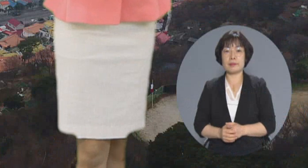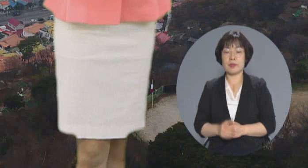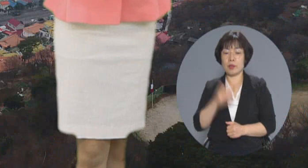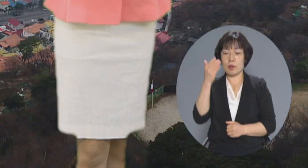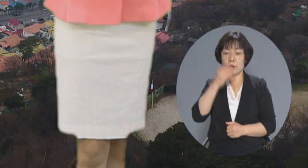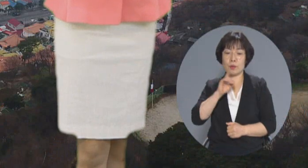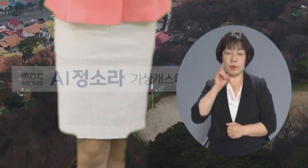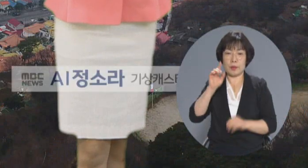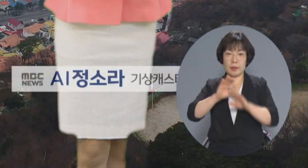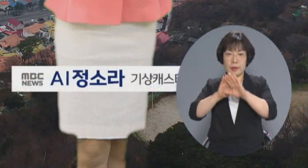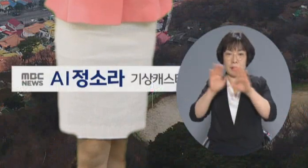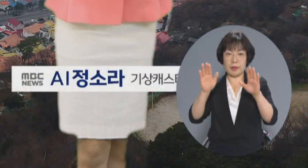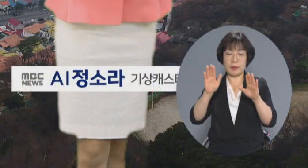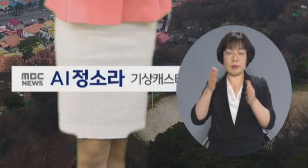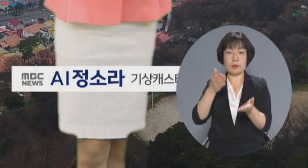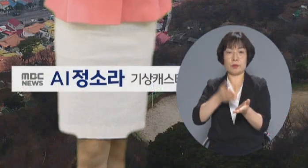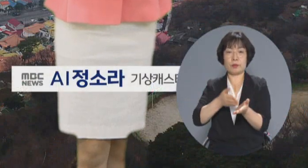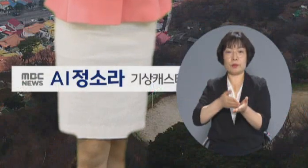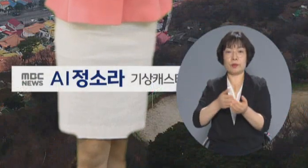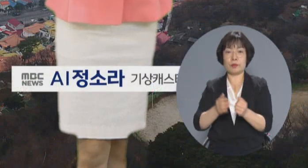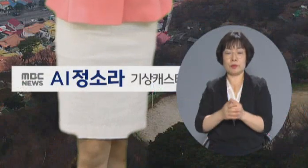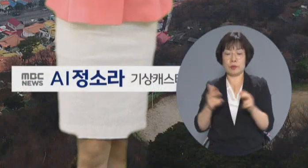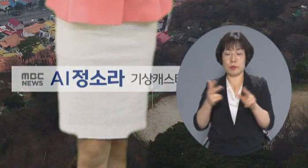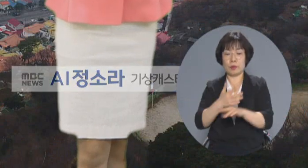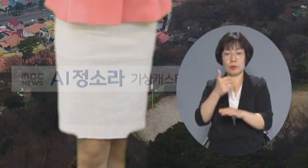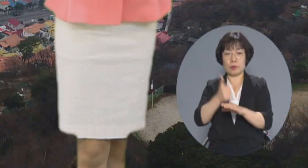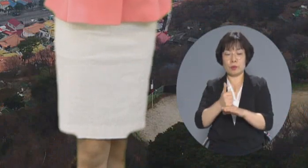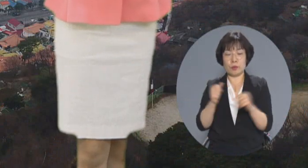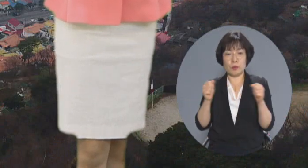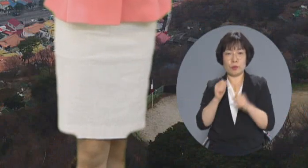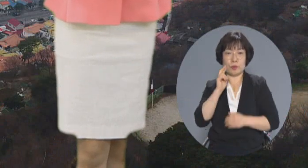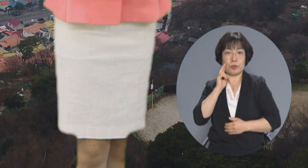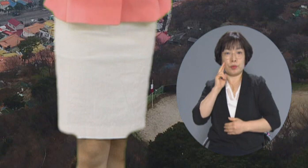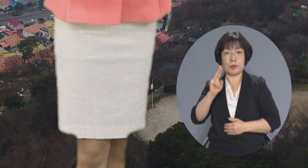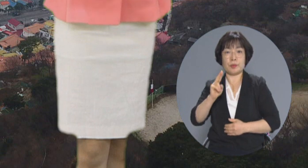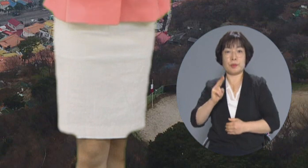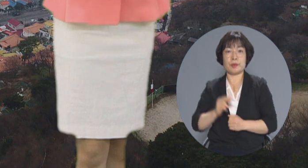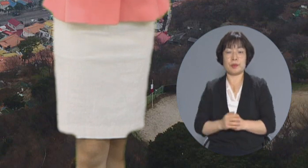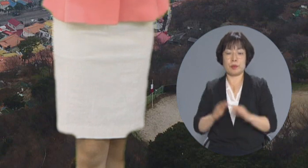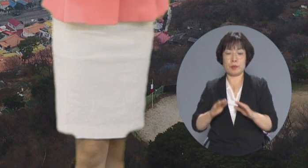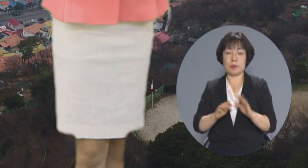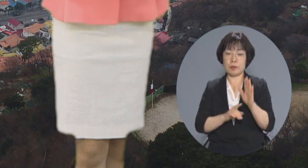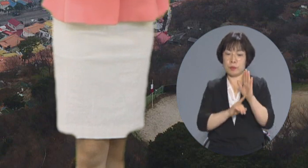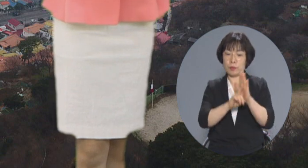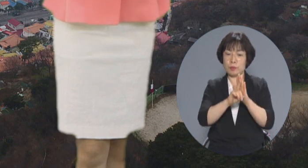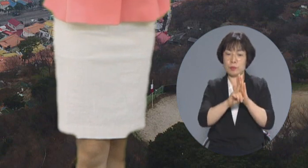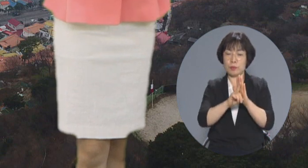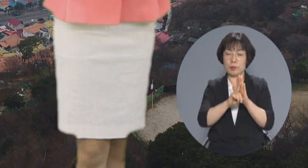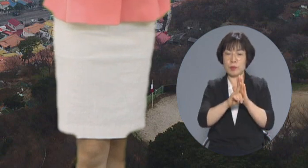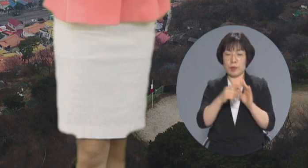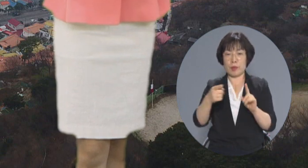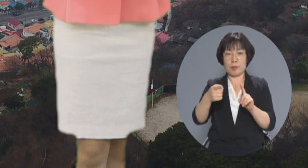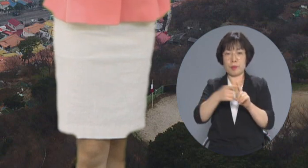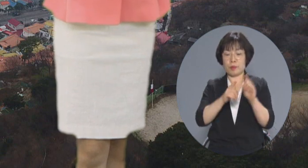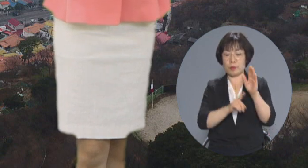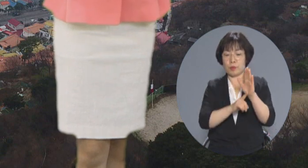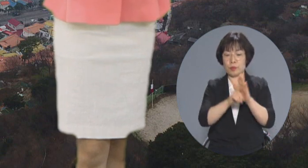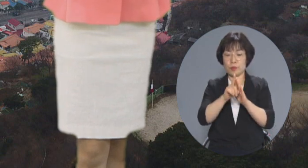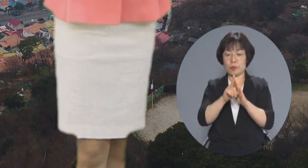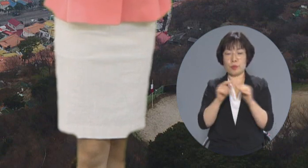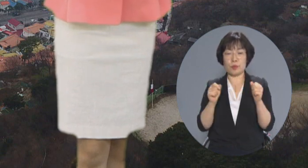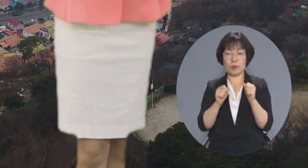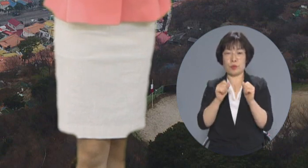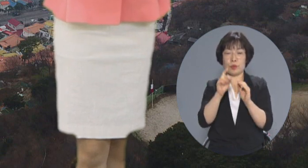여수 MBC AI 내일의 날씨입니다. 주말 동안 강한 추위가 찾아왔는데요. 오늘 낮 기온은 영상권으로 오르면서 추위가